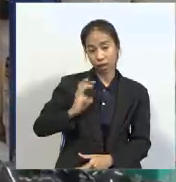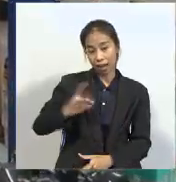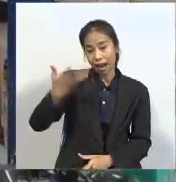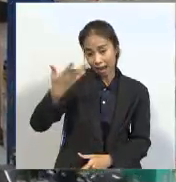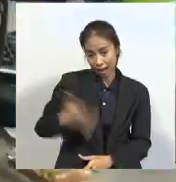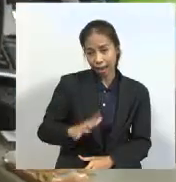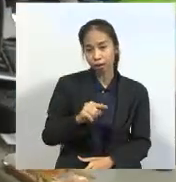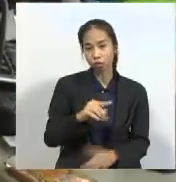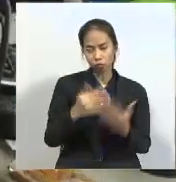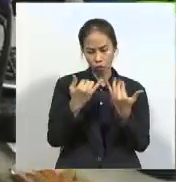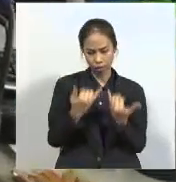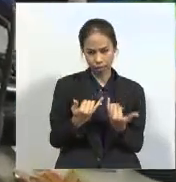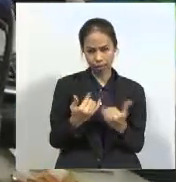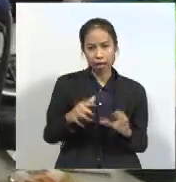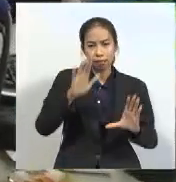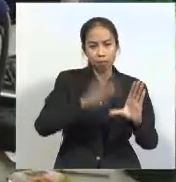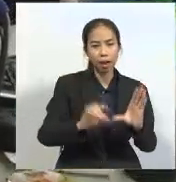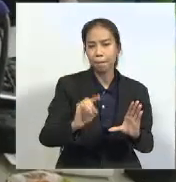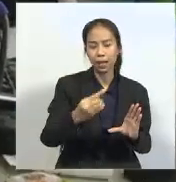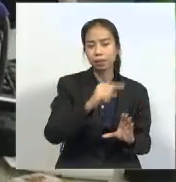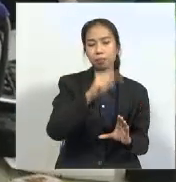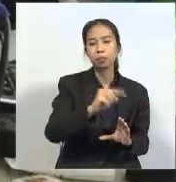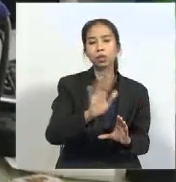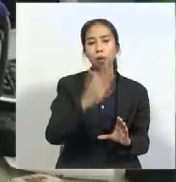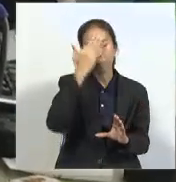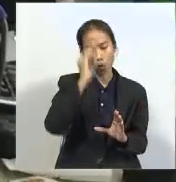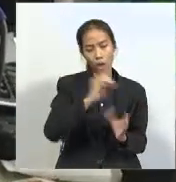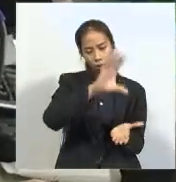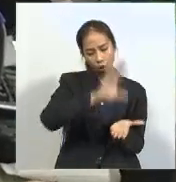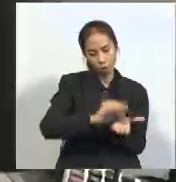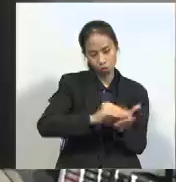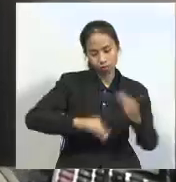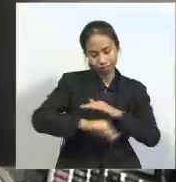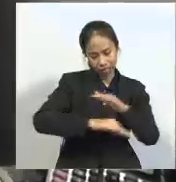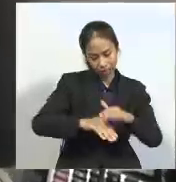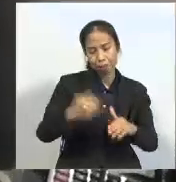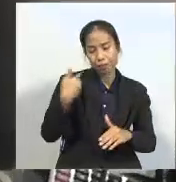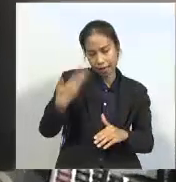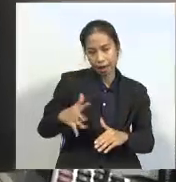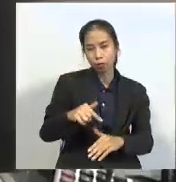ล้วตอนนี้ไม่จำเป็นต้องลงทะเบียนใหม่เพราะว่ามีฐานข้อมูลเดิมอยู่ค่ะ